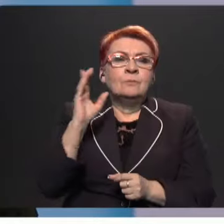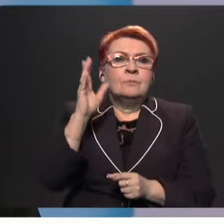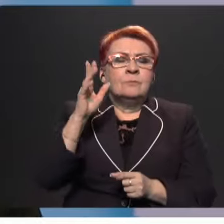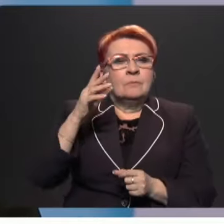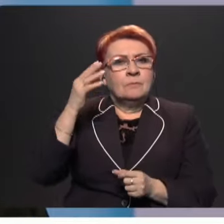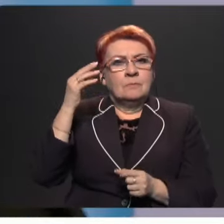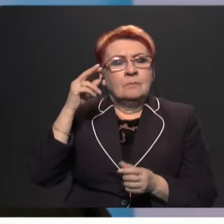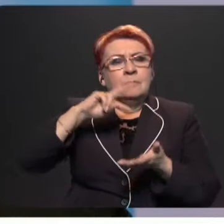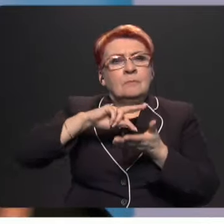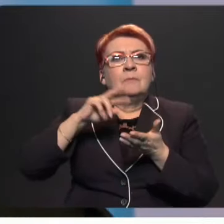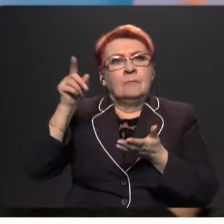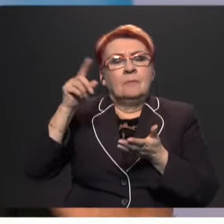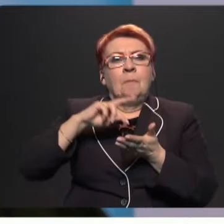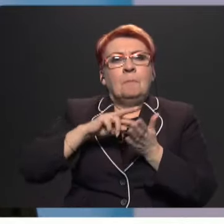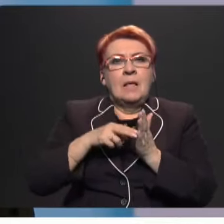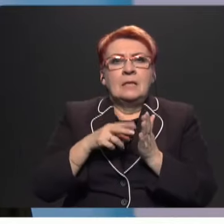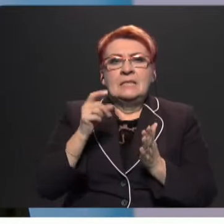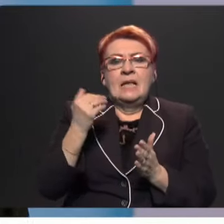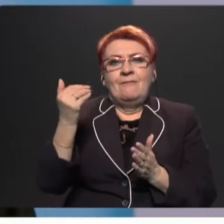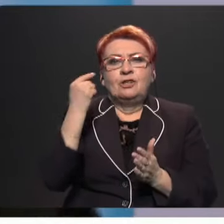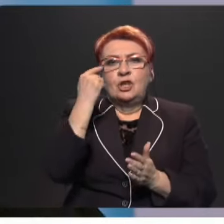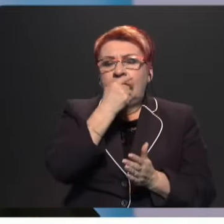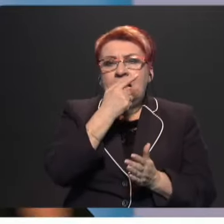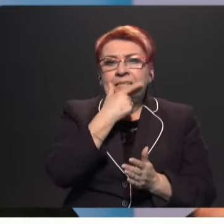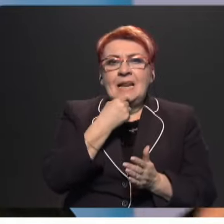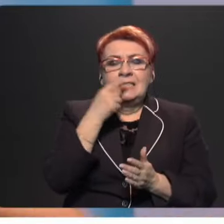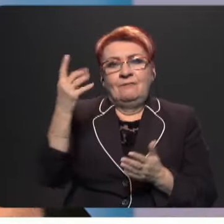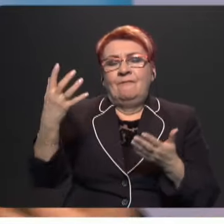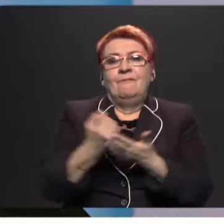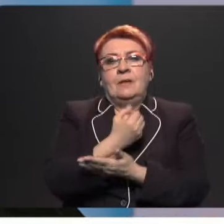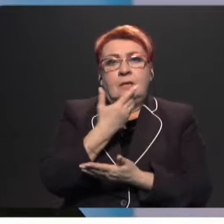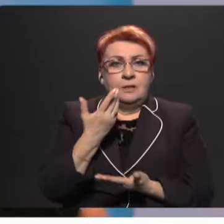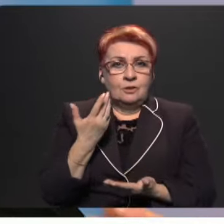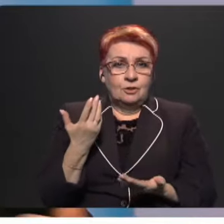большие проценты, просто так за твои красивые глазки,